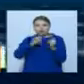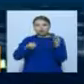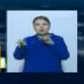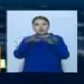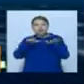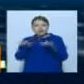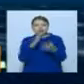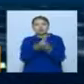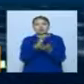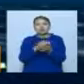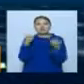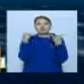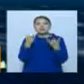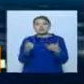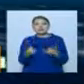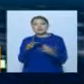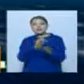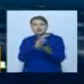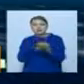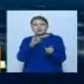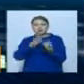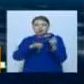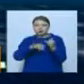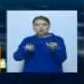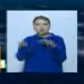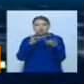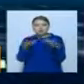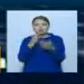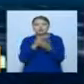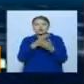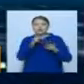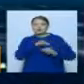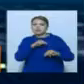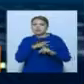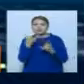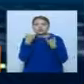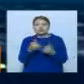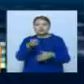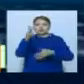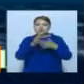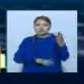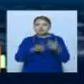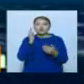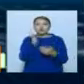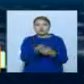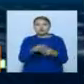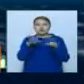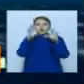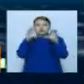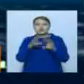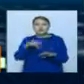организации. Предоставление помещений для занятия проституцией или сводничеством является административным правонарушением по